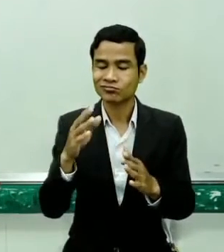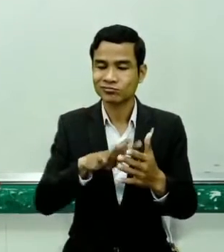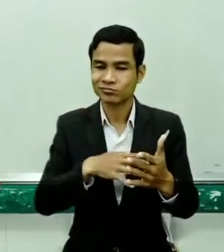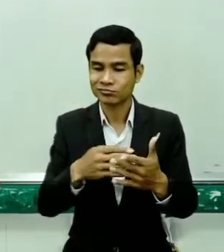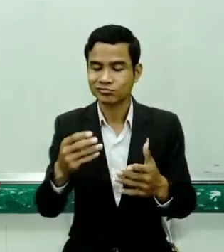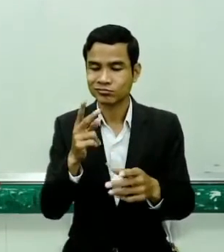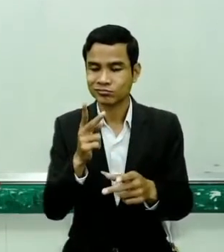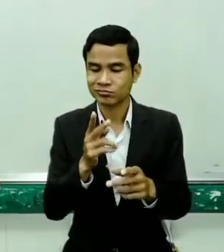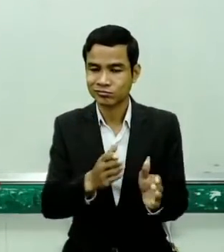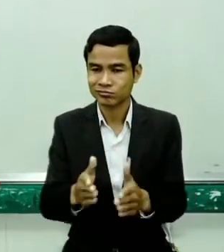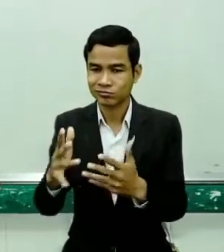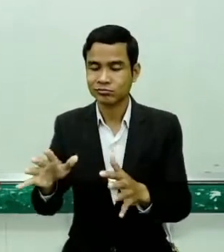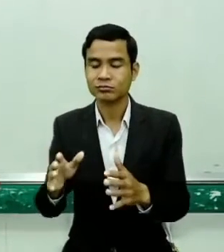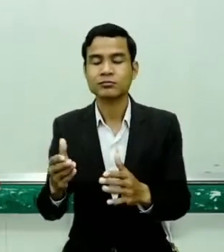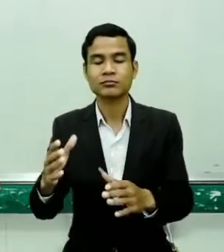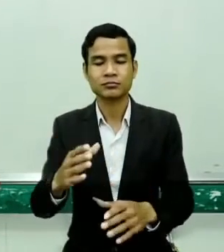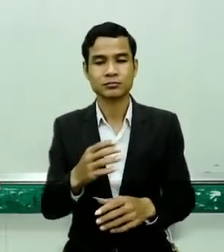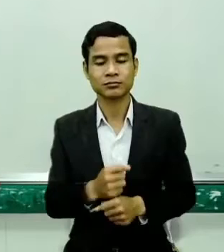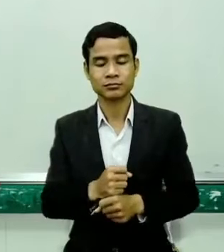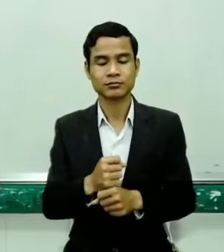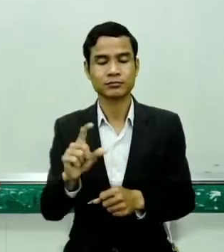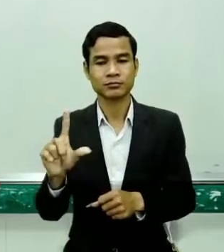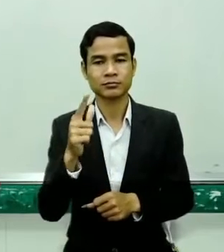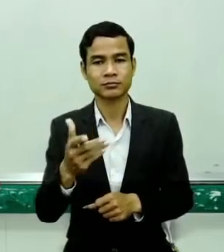vọt tới từ tụ bàn chuột chỉ